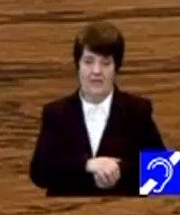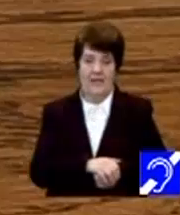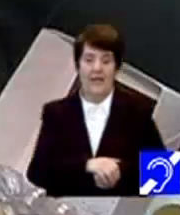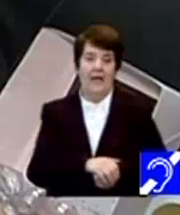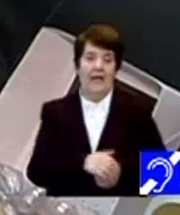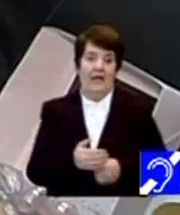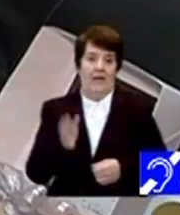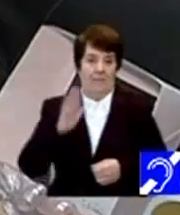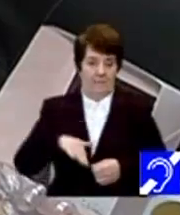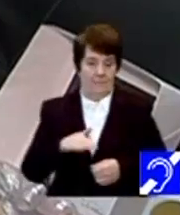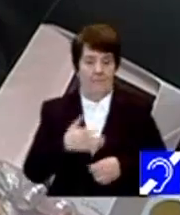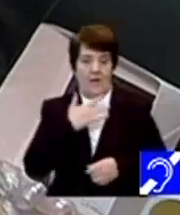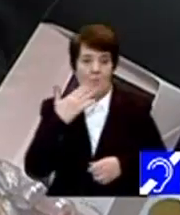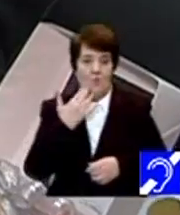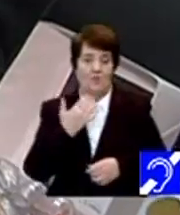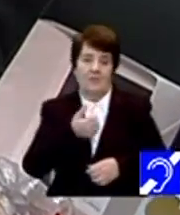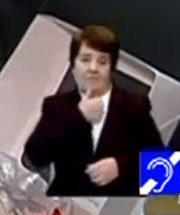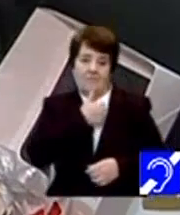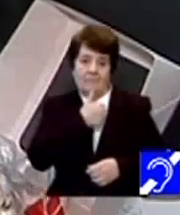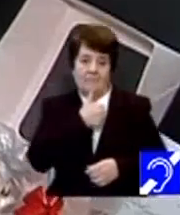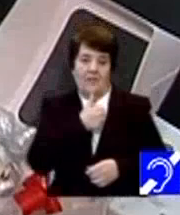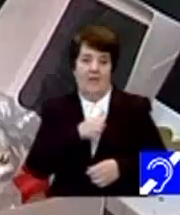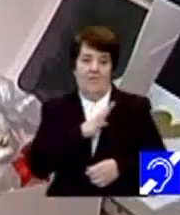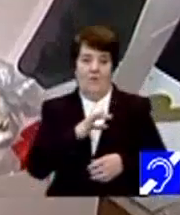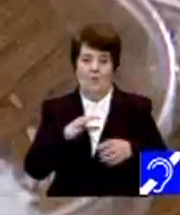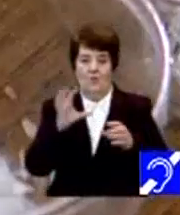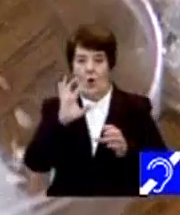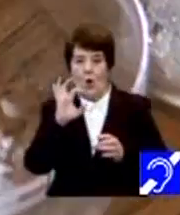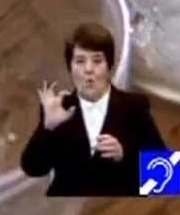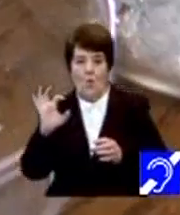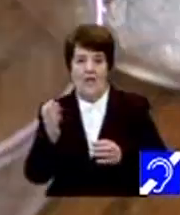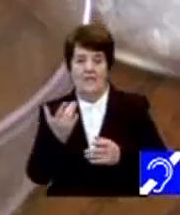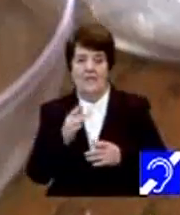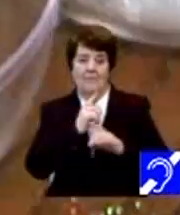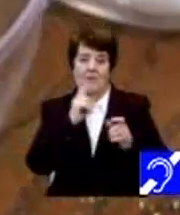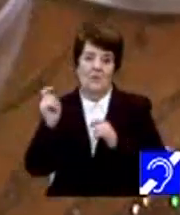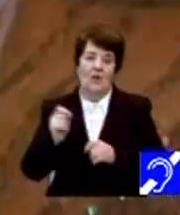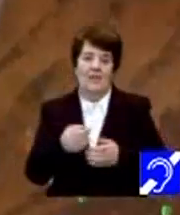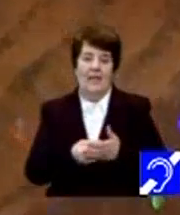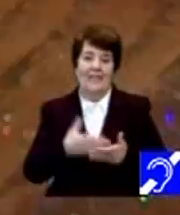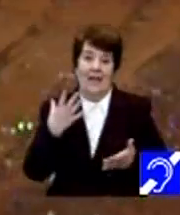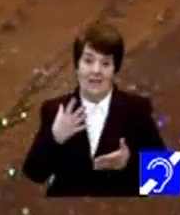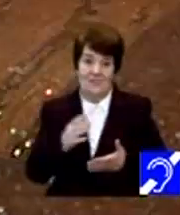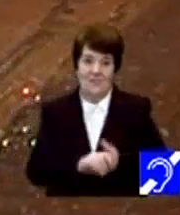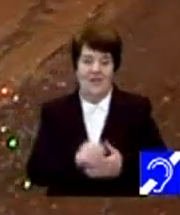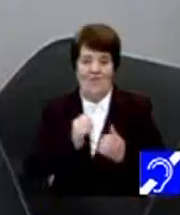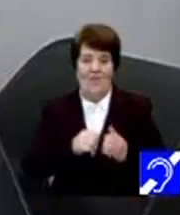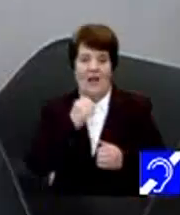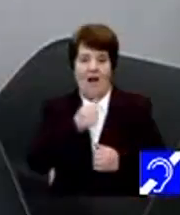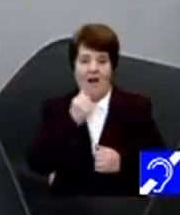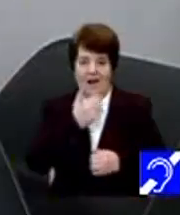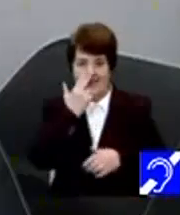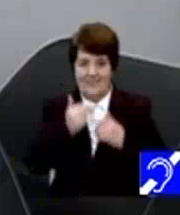fotografiile. Ulterior, după mai multe eșecuri, am făcut câteva globulețe și le-am dăruit celor dragi. De atunci,